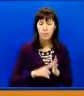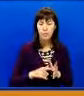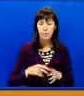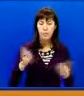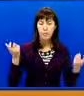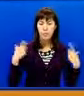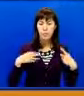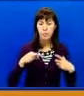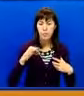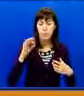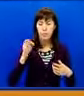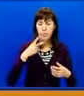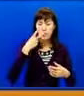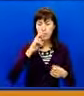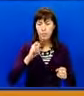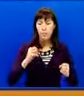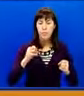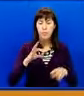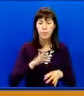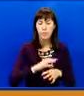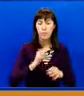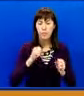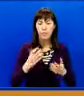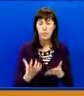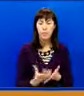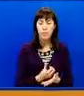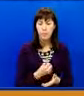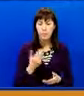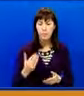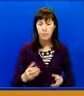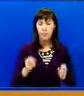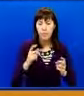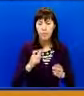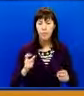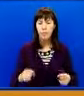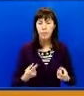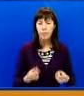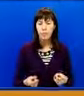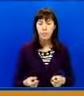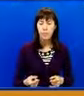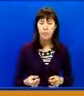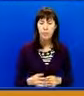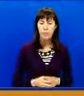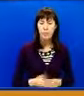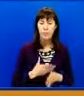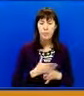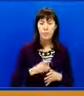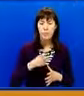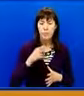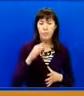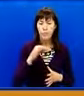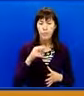капитан полиции Анарбаев, несмотря на ранение, смог надеть наручники на преступника и сдать его подоспевшему на помощь экипажу